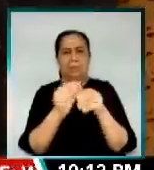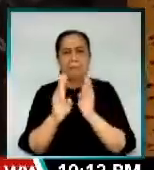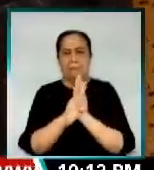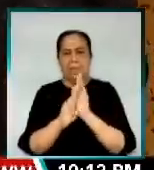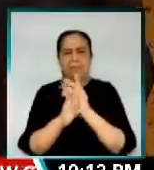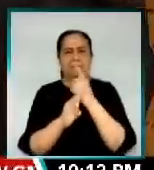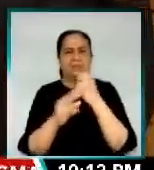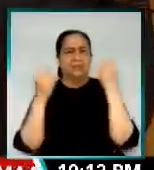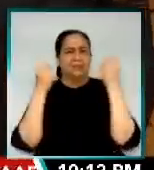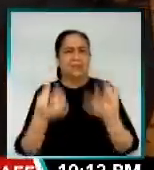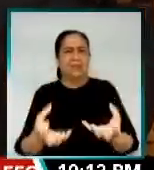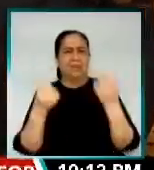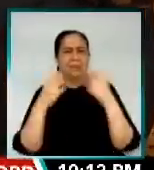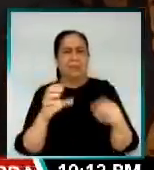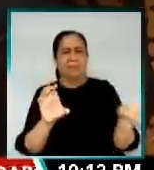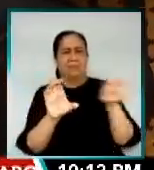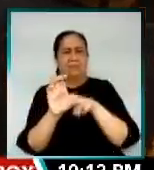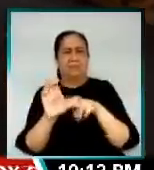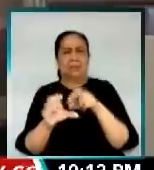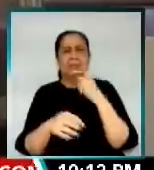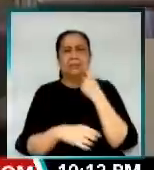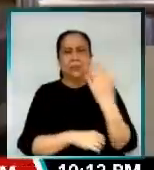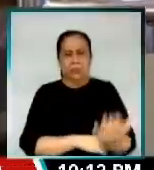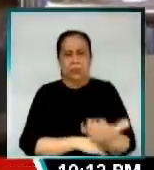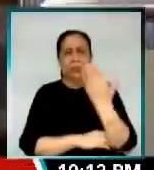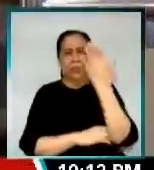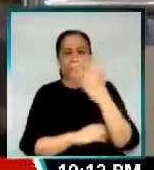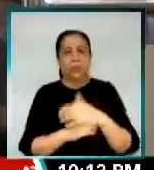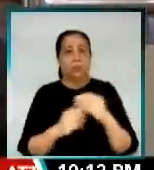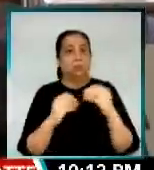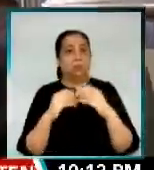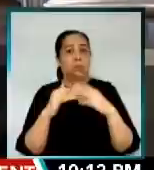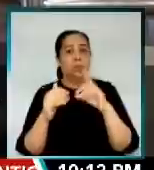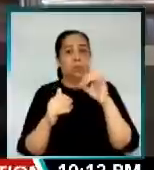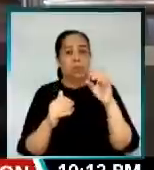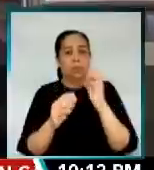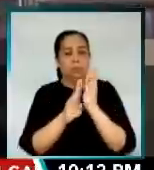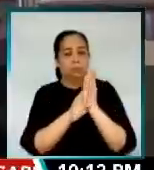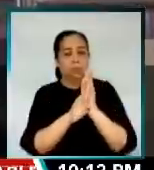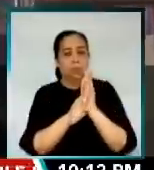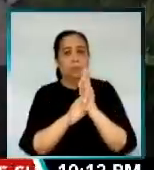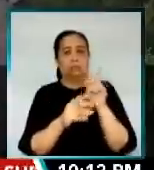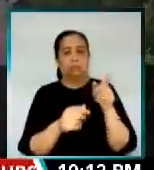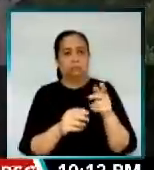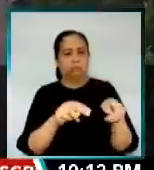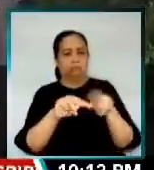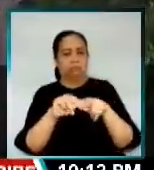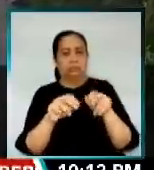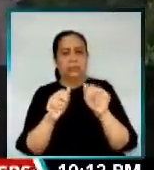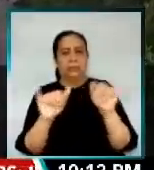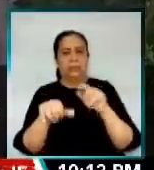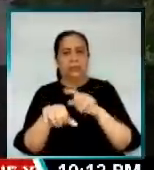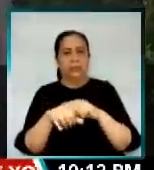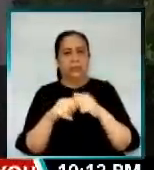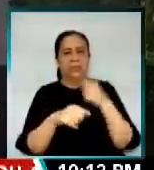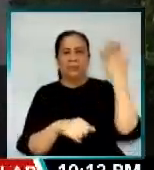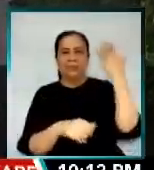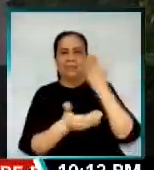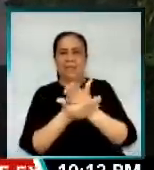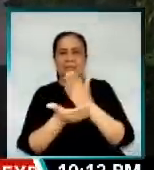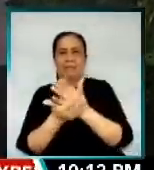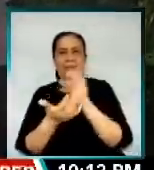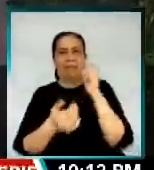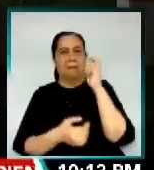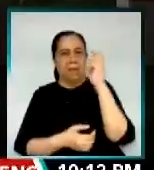mga pasahero kaninang umaga. Mahigit 100 bus ang idinagdag kasabay ng pagtitigil operasyon ng MRT